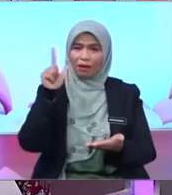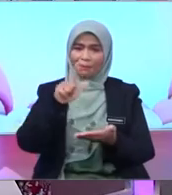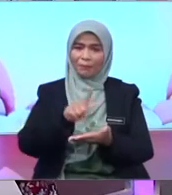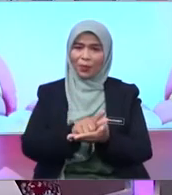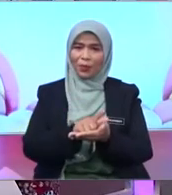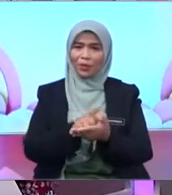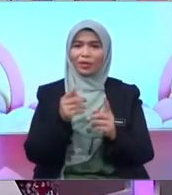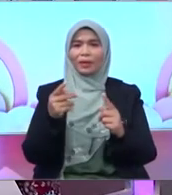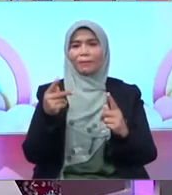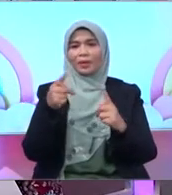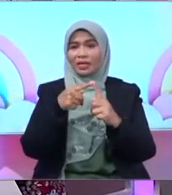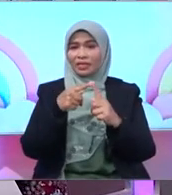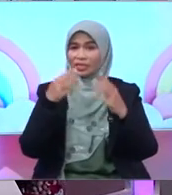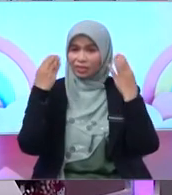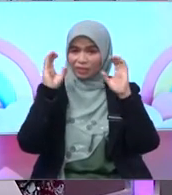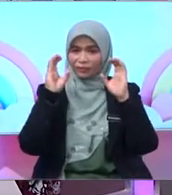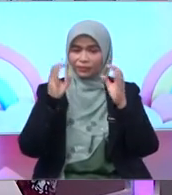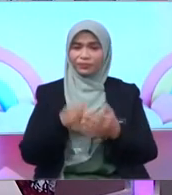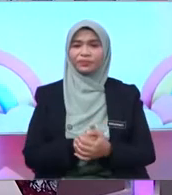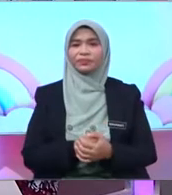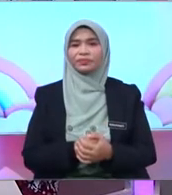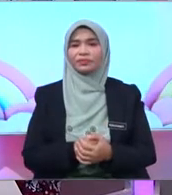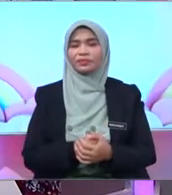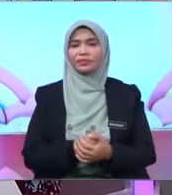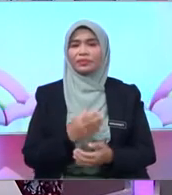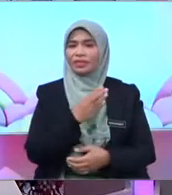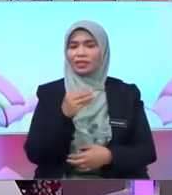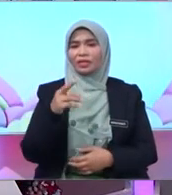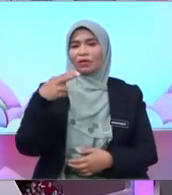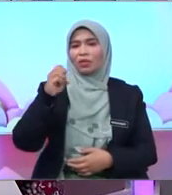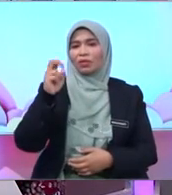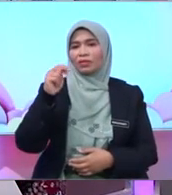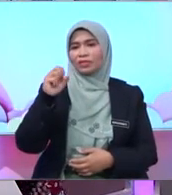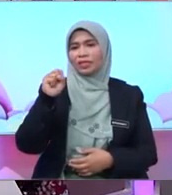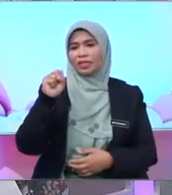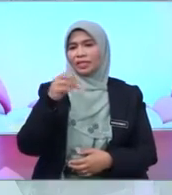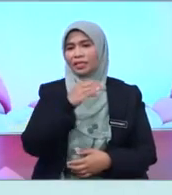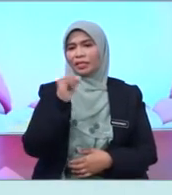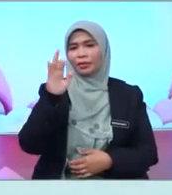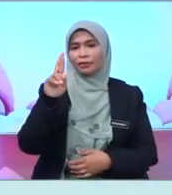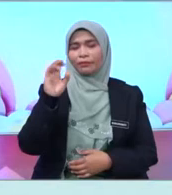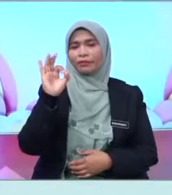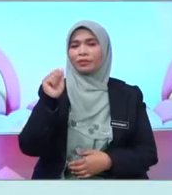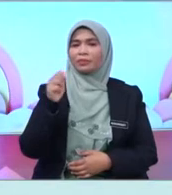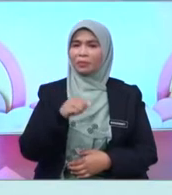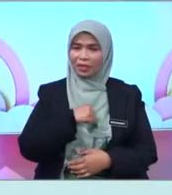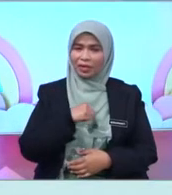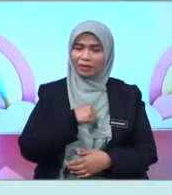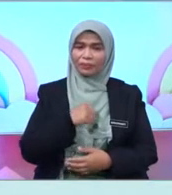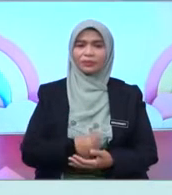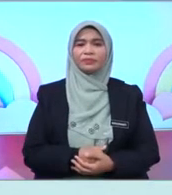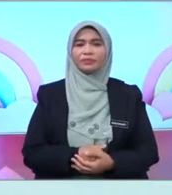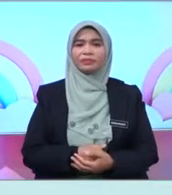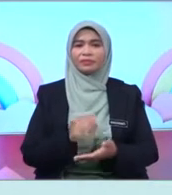Oke hongseng dan infant telah mengakui perbuatan mereka dan guru disiplin telah